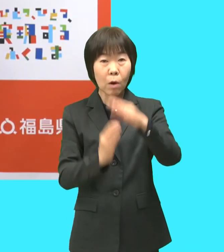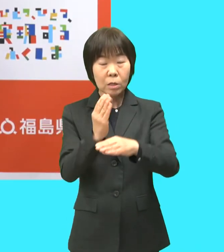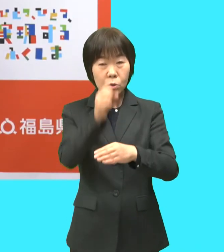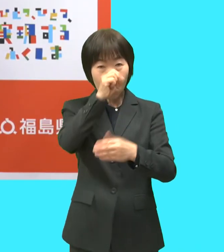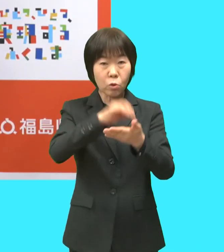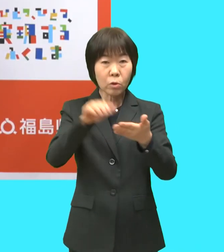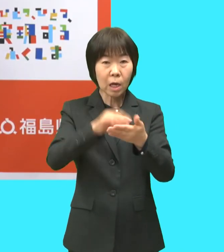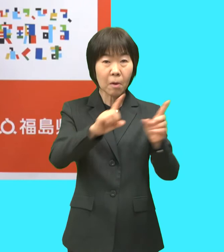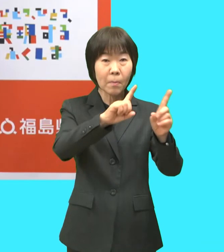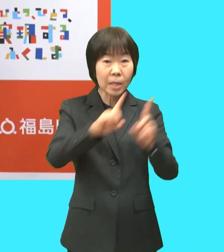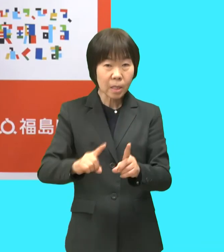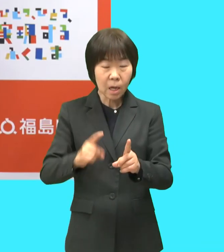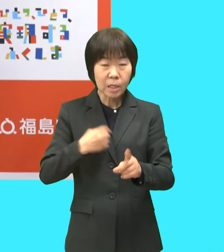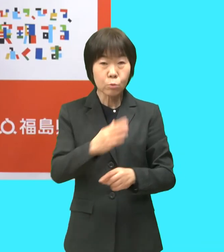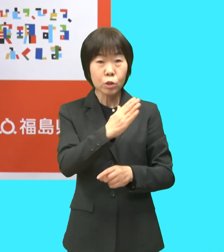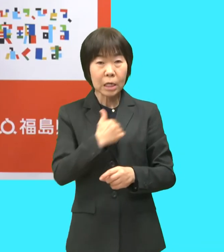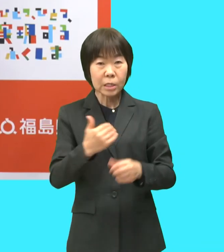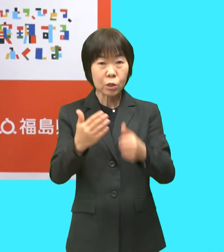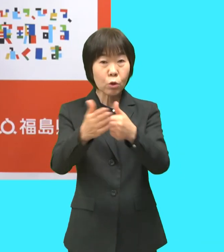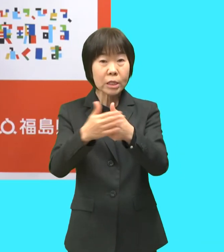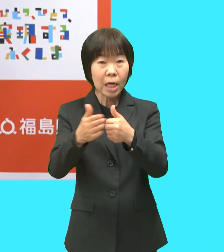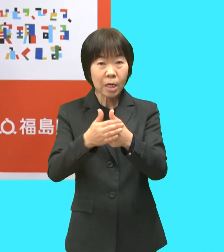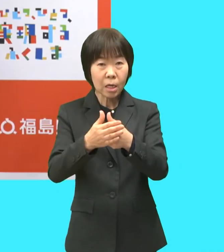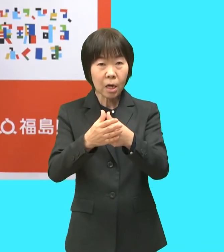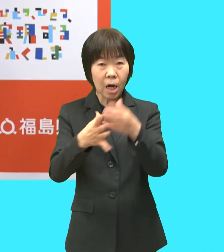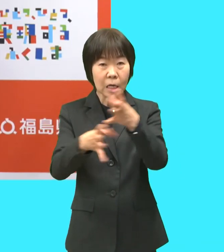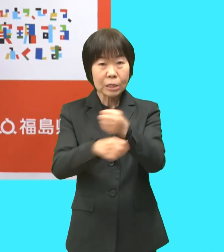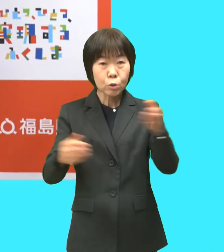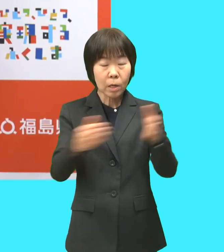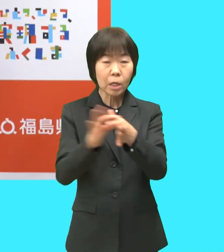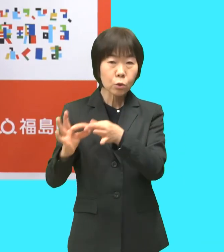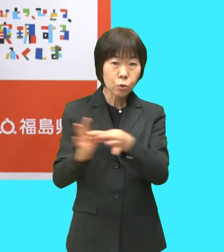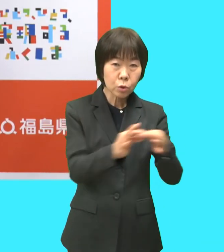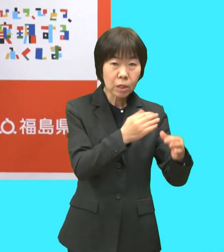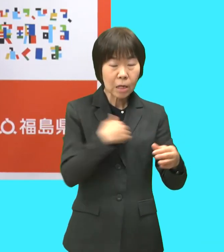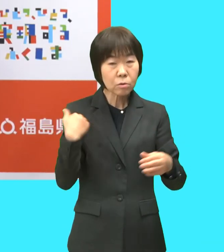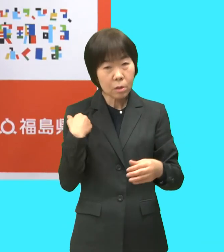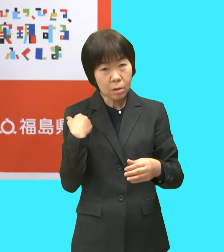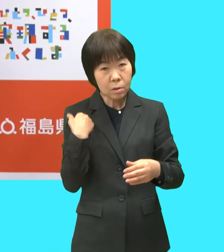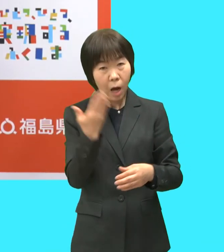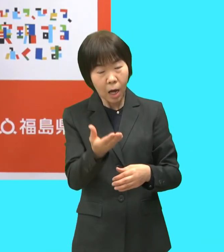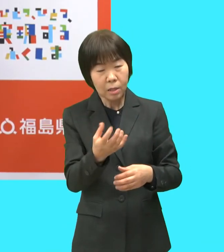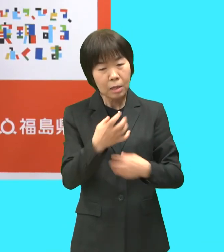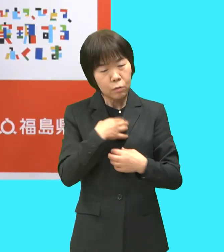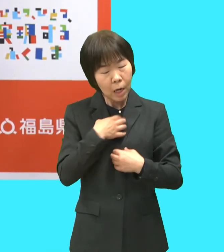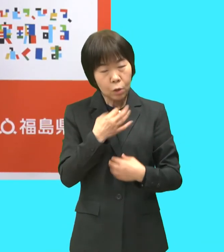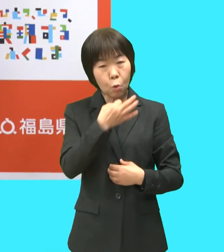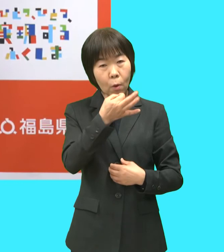削られて私たちの受けている支援がいつまで続くんだろうかっていう不安の声ですね、例